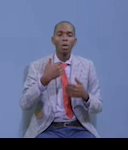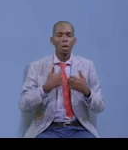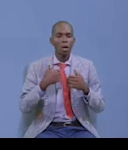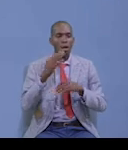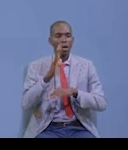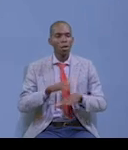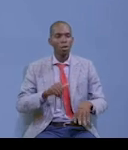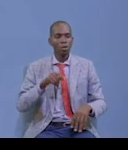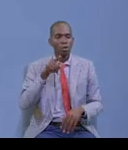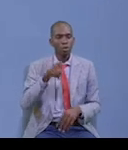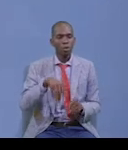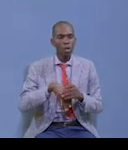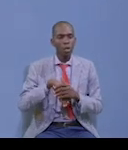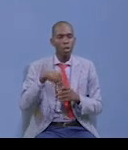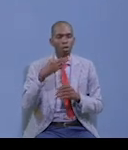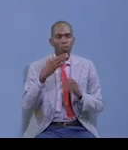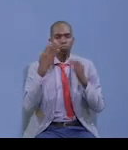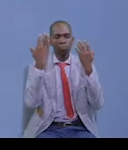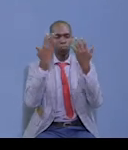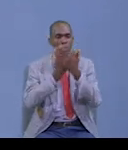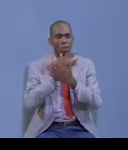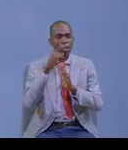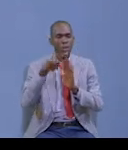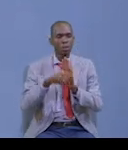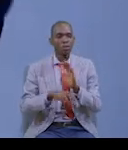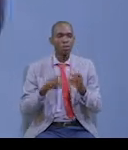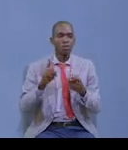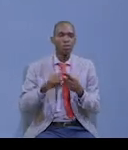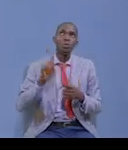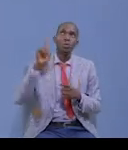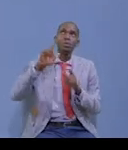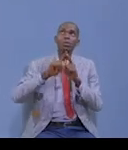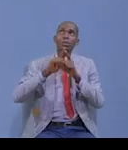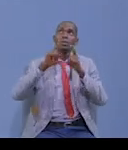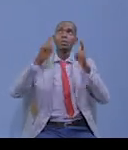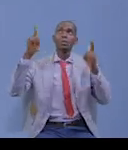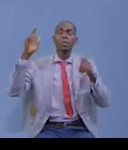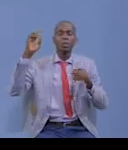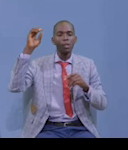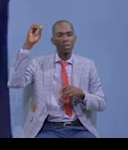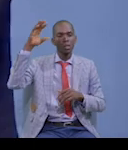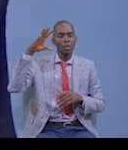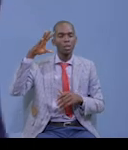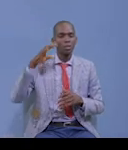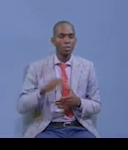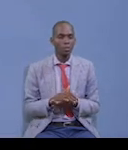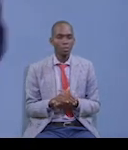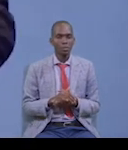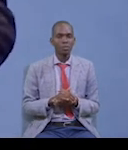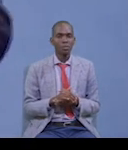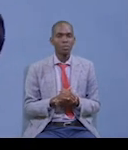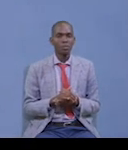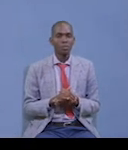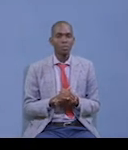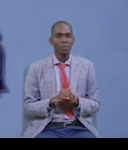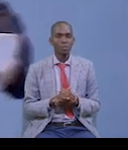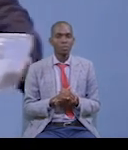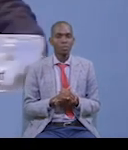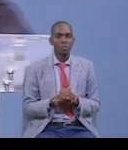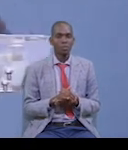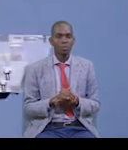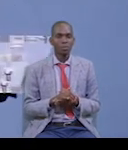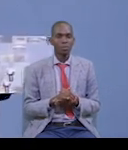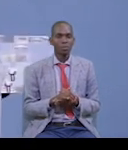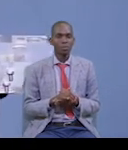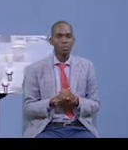ప్రజలు out of darkness into his marvelous light. ఆయన అంధకారములో నుండి తన యొక్క నిత్యమైన వెలుగులోనికి